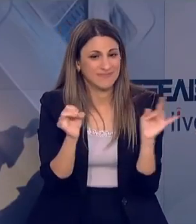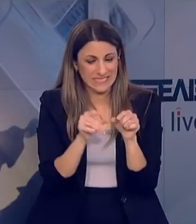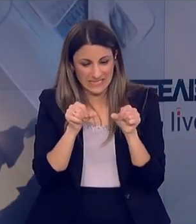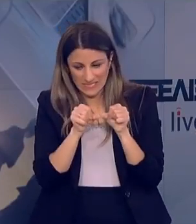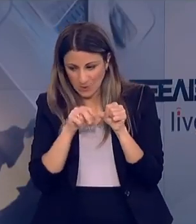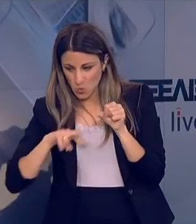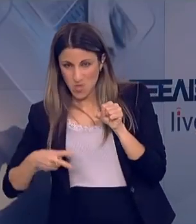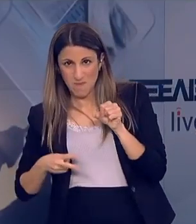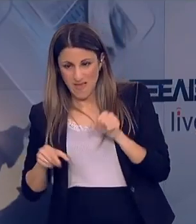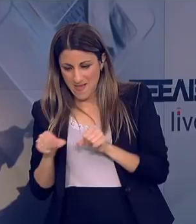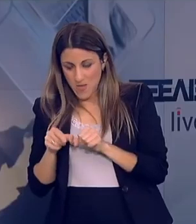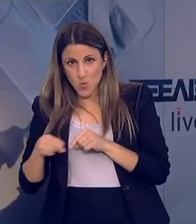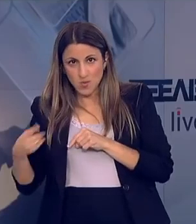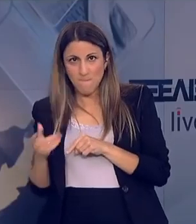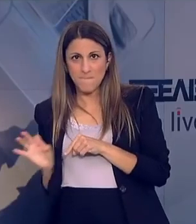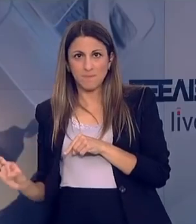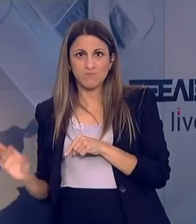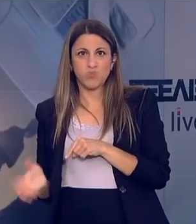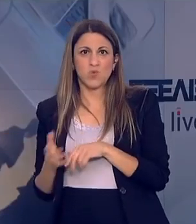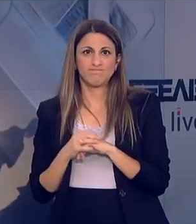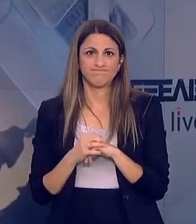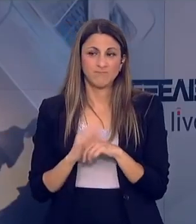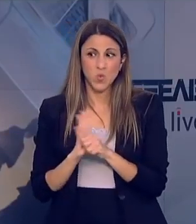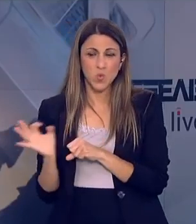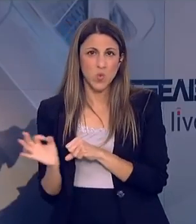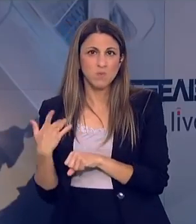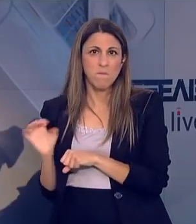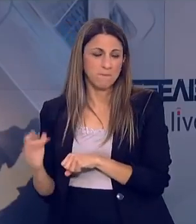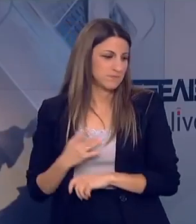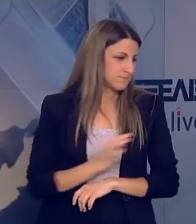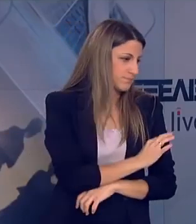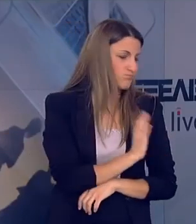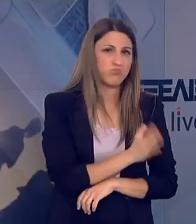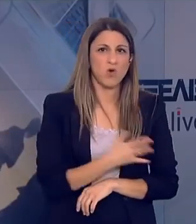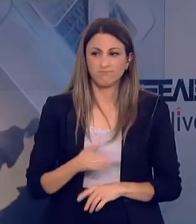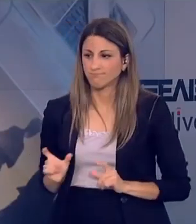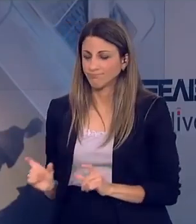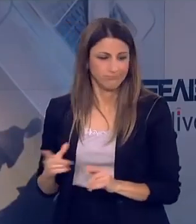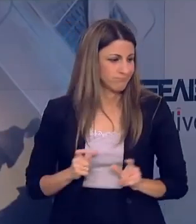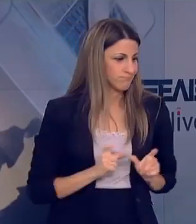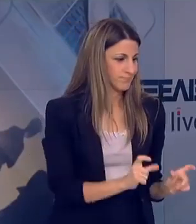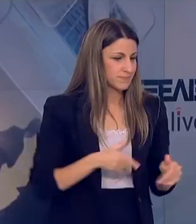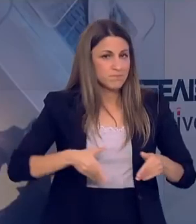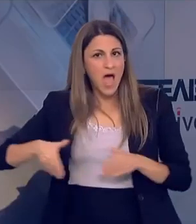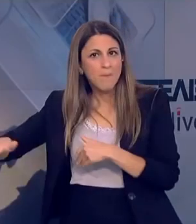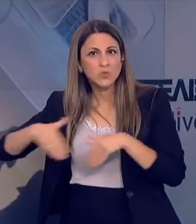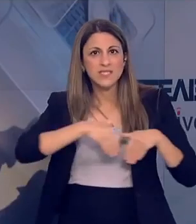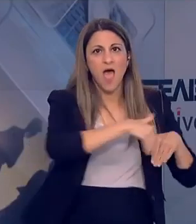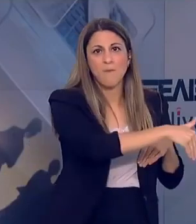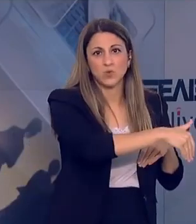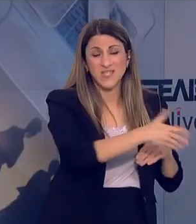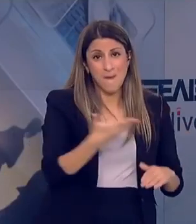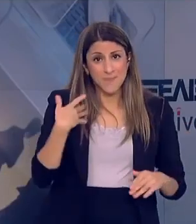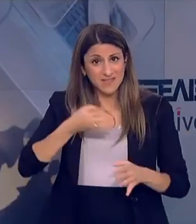άλλο, υπάρχει πιθανότητα μετάδοσης ακόμα και του κορονοϊού, ακόμα και σαν ένα εξωτερικό χώρο. Μάλιστα, σας είπα και προηγουμένως στο δελτίο